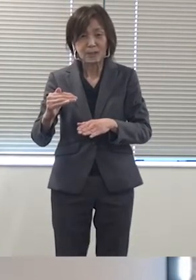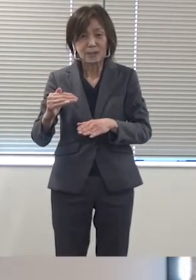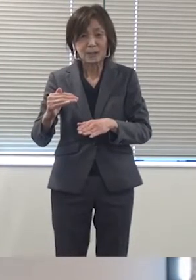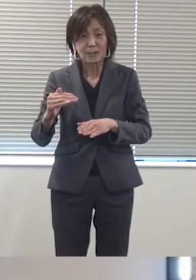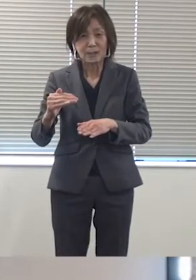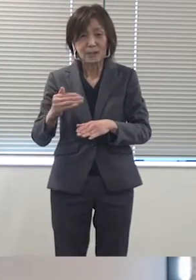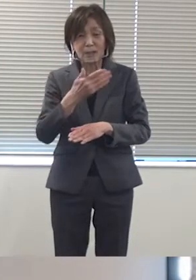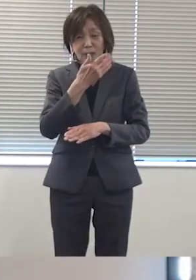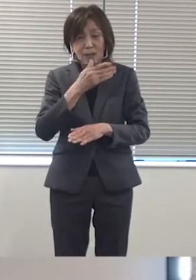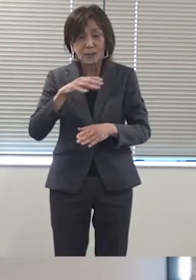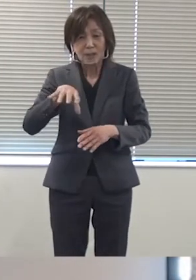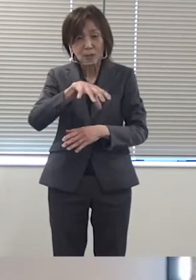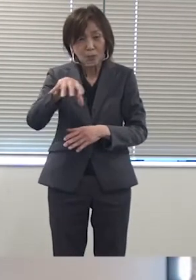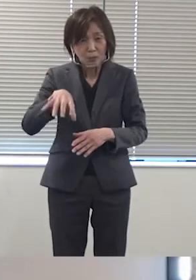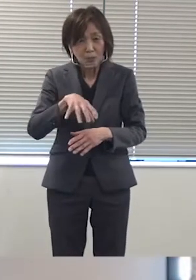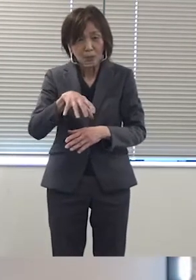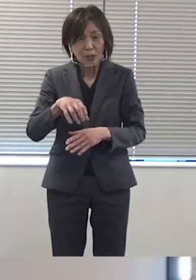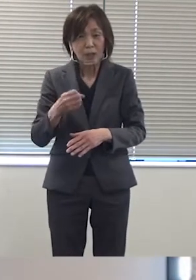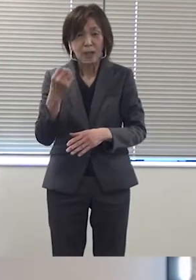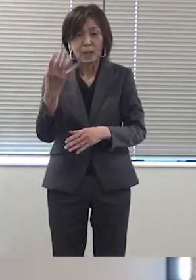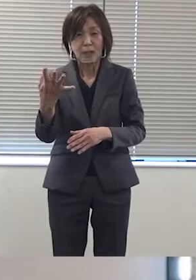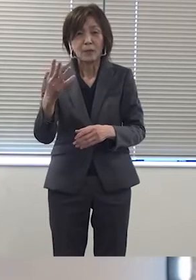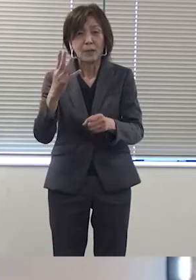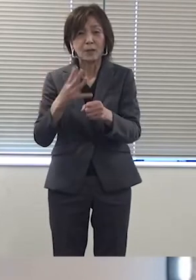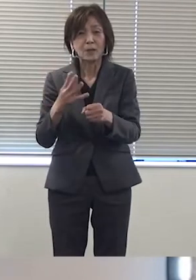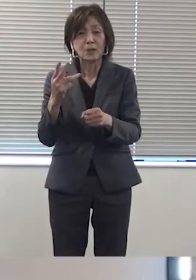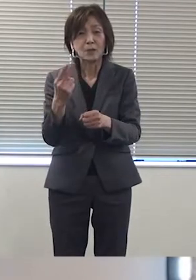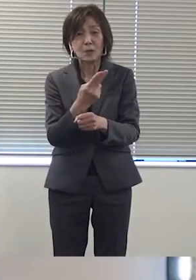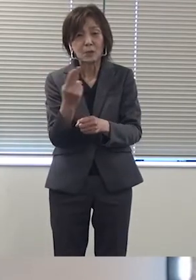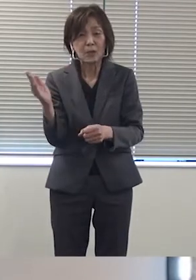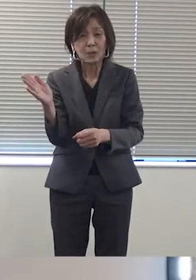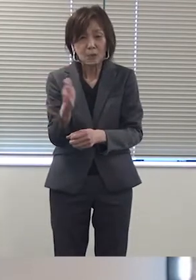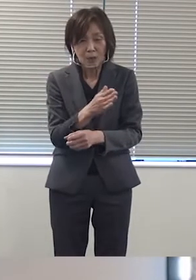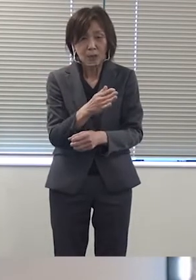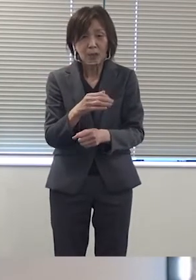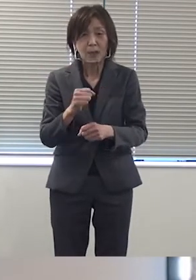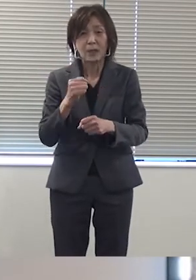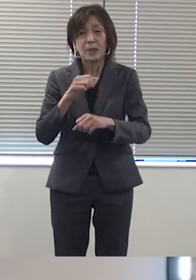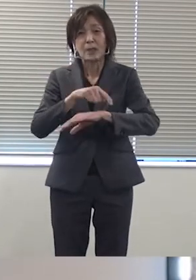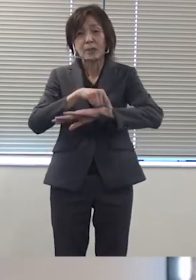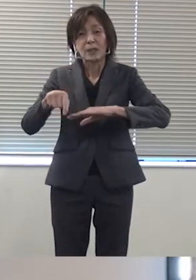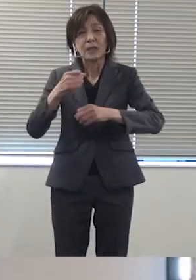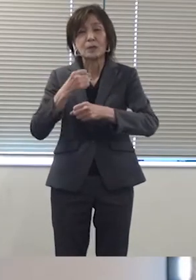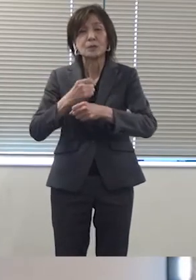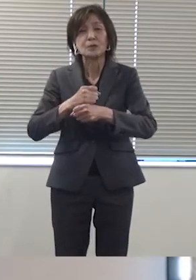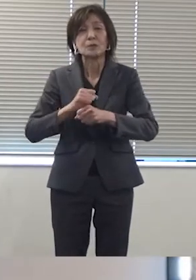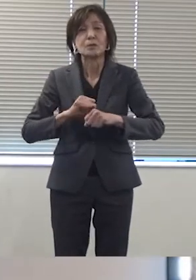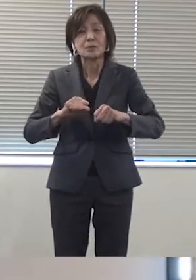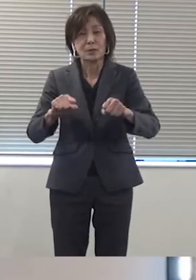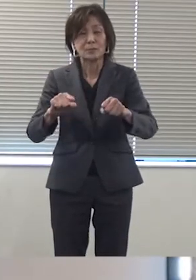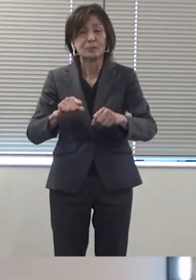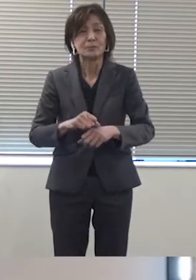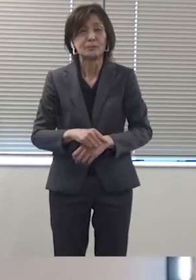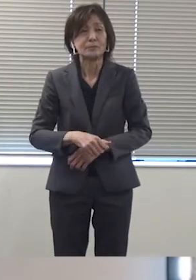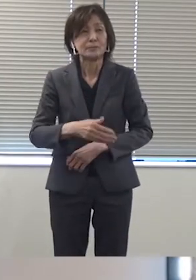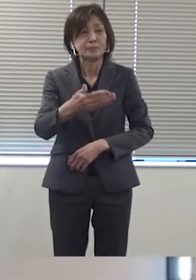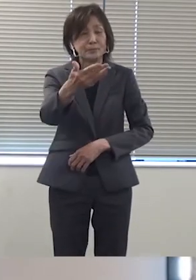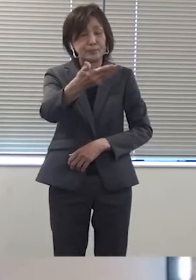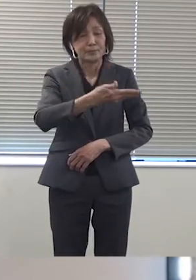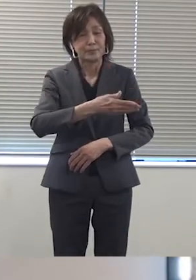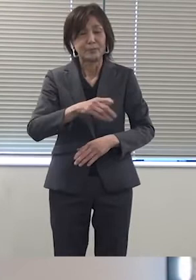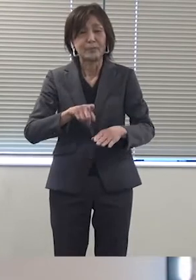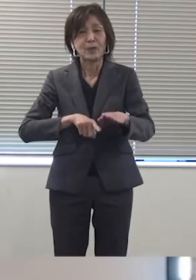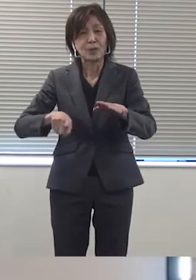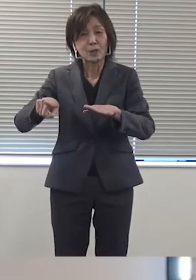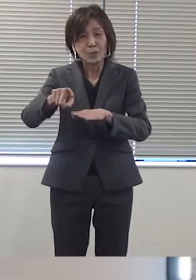。優先順位の高いものというのは優先順位の高い業務についての10年計画をまとめるという、そういう理解です。 そうです、 はい、ありがとう